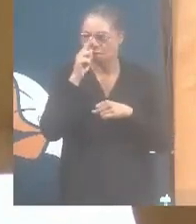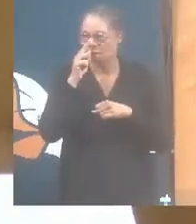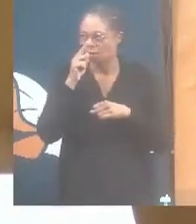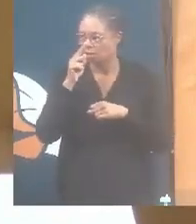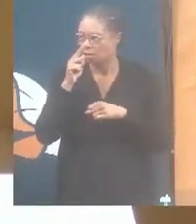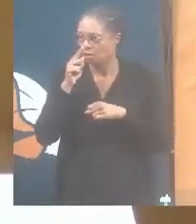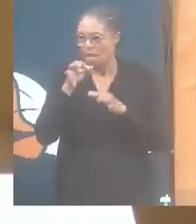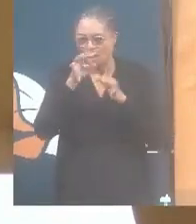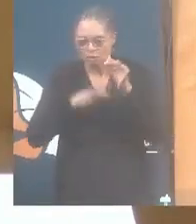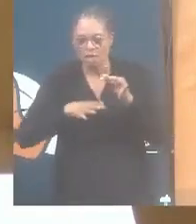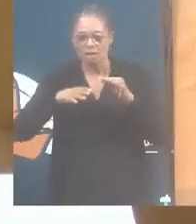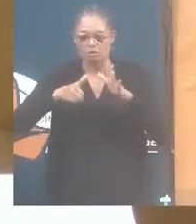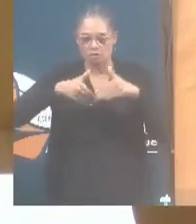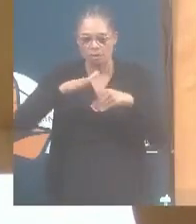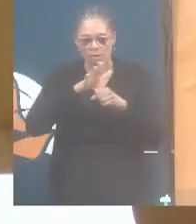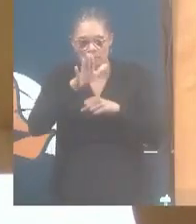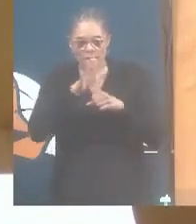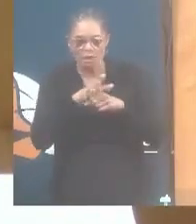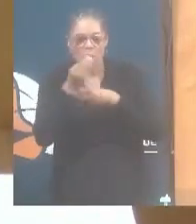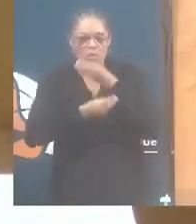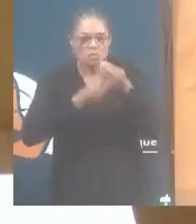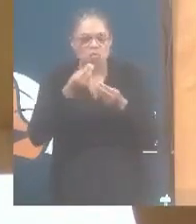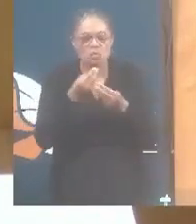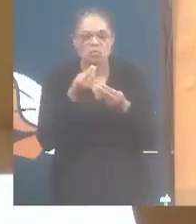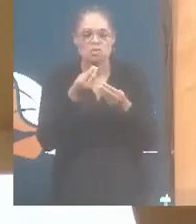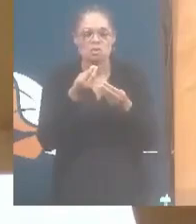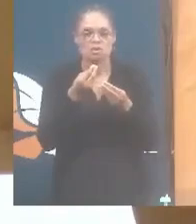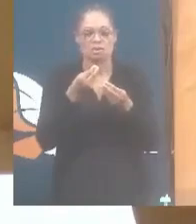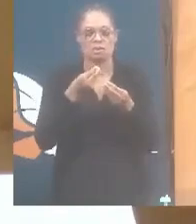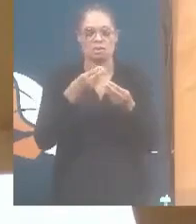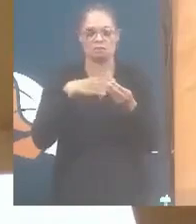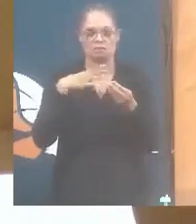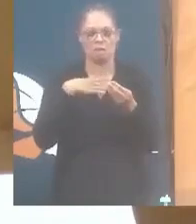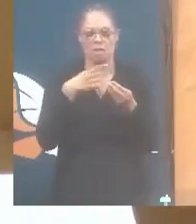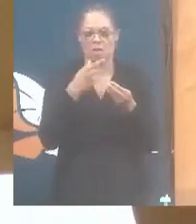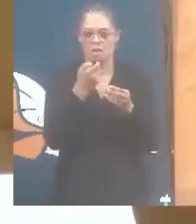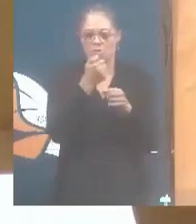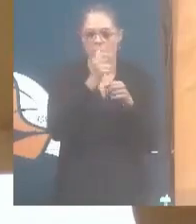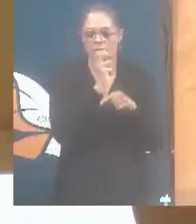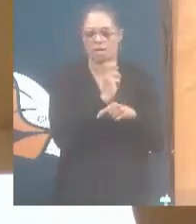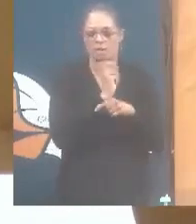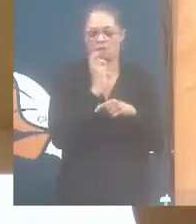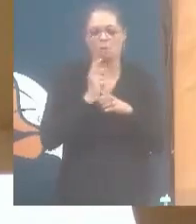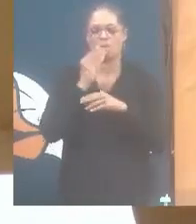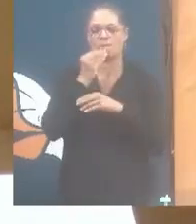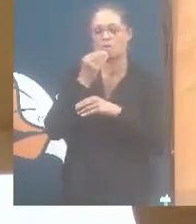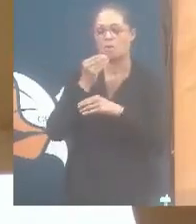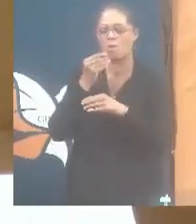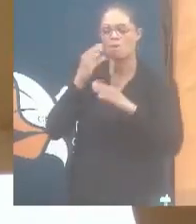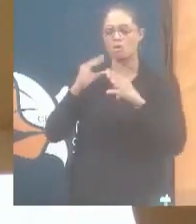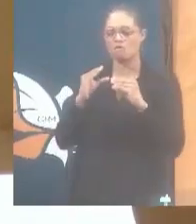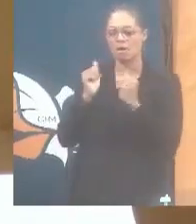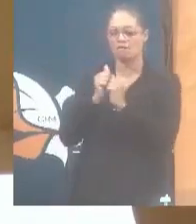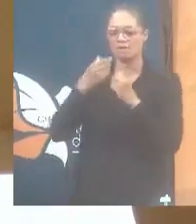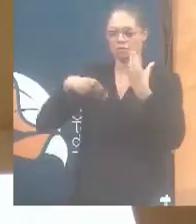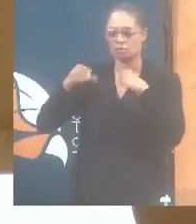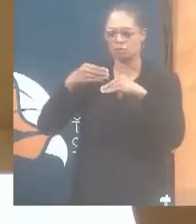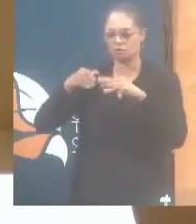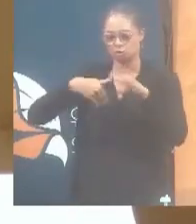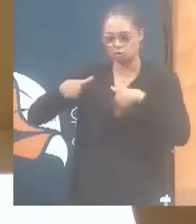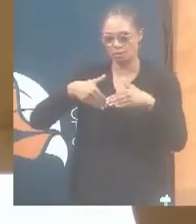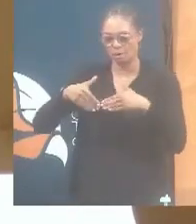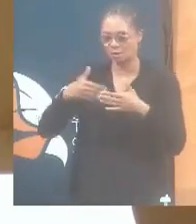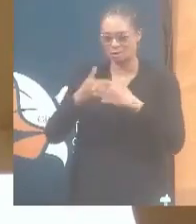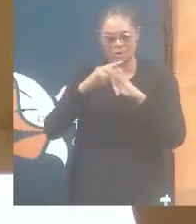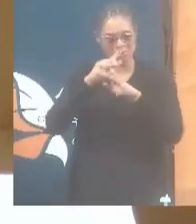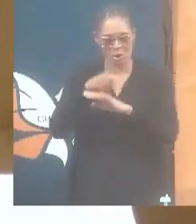de résultats de fonctionnement, ou alors le peu que vous avez, vous l'avez gardé pour conforter le fonctionnement? Là encore, ce sont des questions naturelles que je me